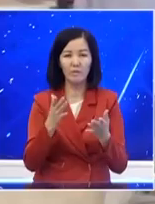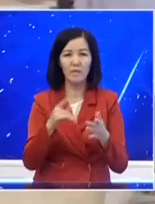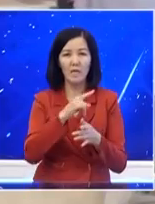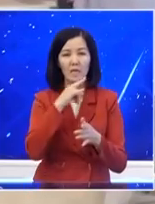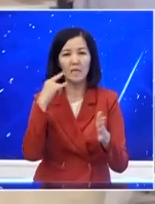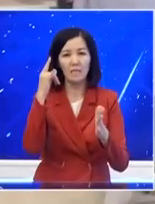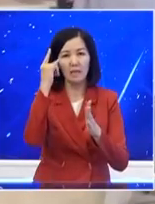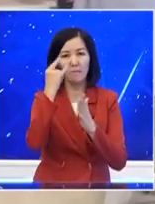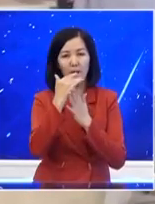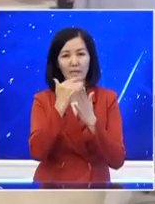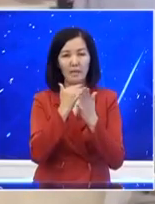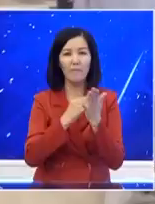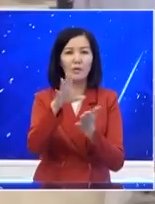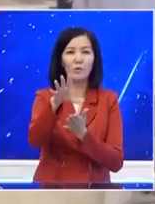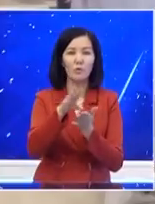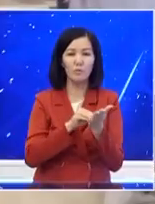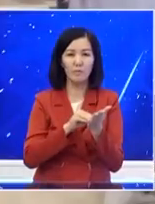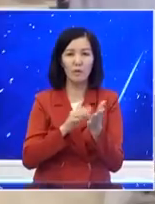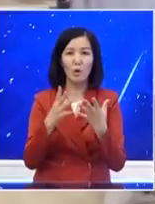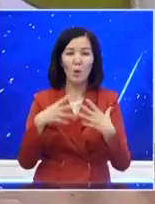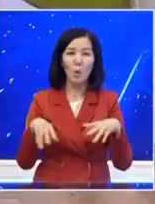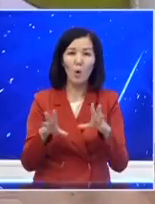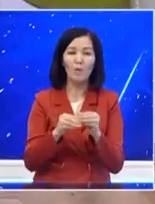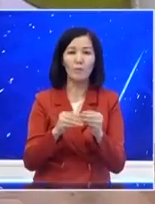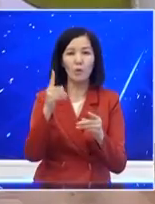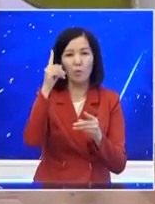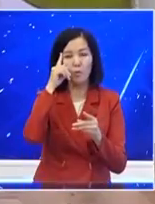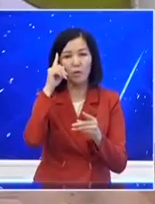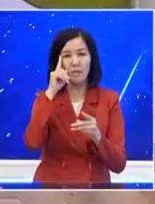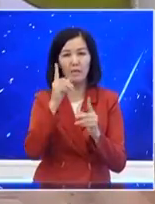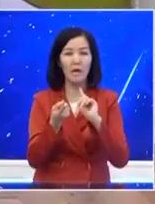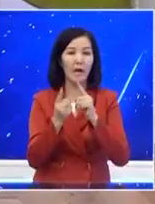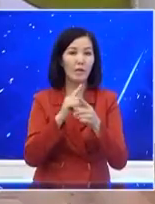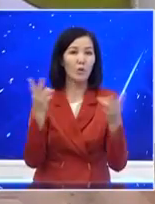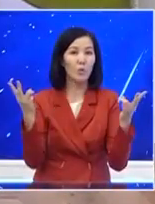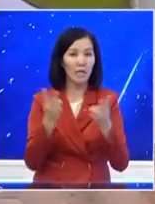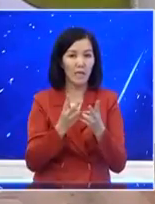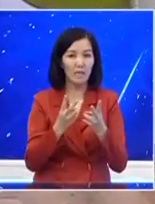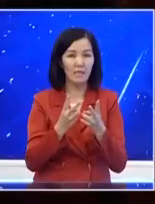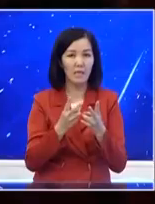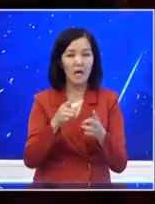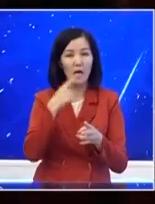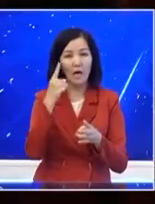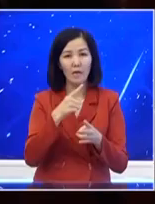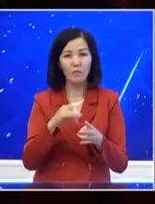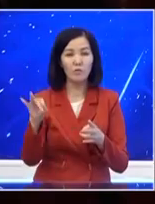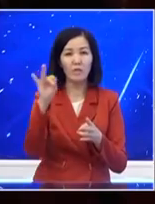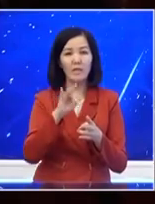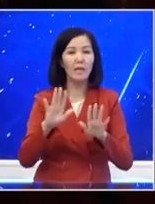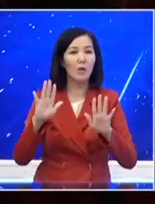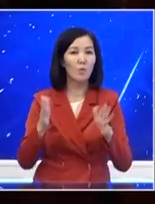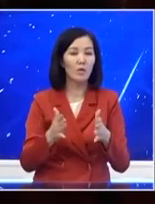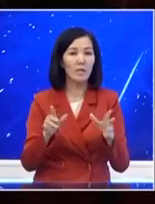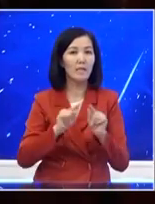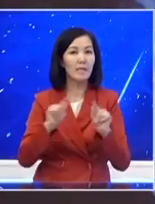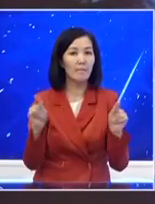Ресей бағдарламаларының көшірмесінен емес, қайта қоғамдық ойдың қайнар көзіне айналуға тиіс екендігін атап өтті. Айтуынша,